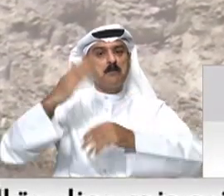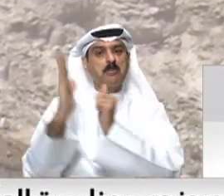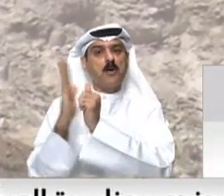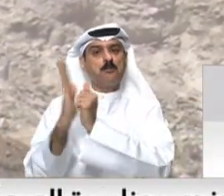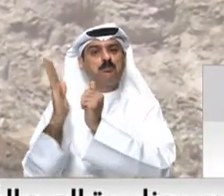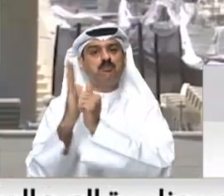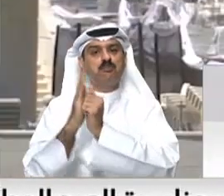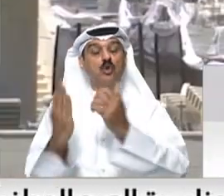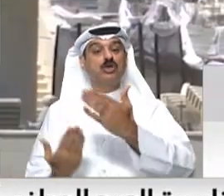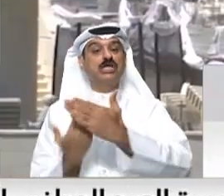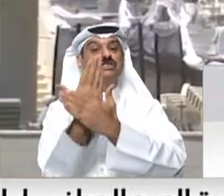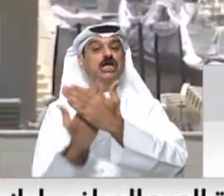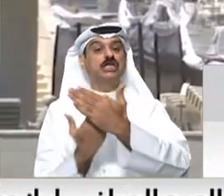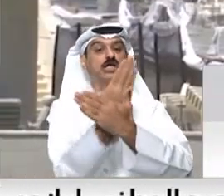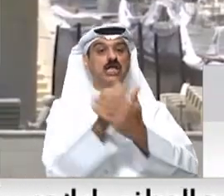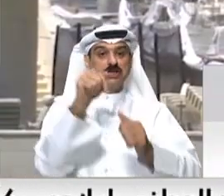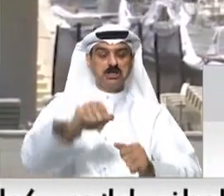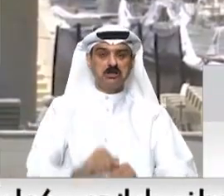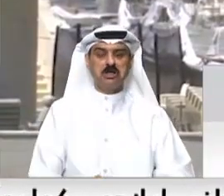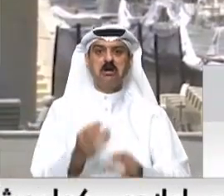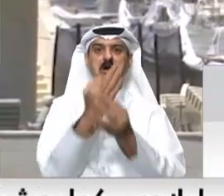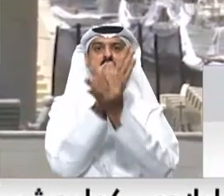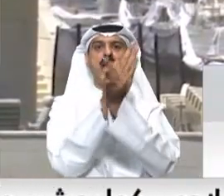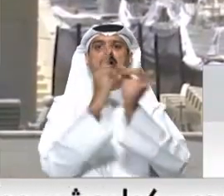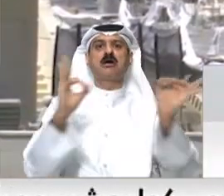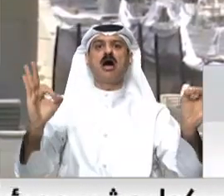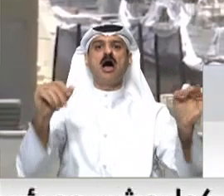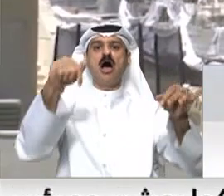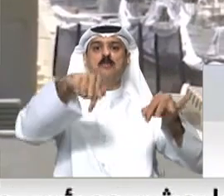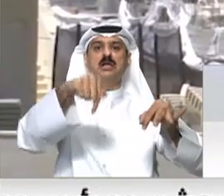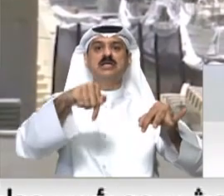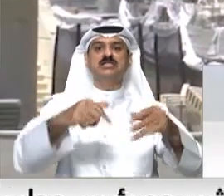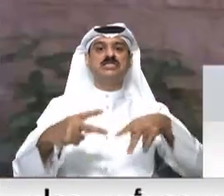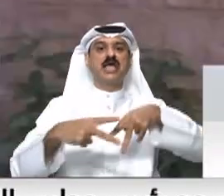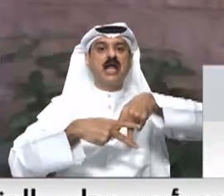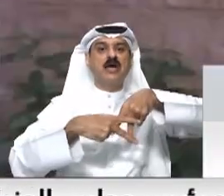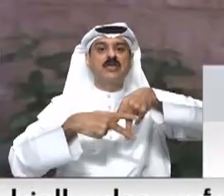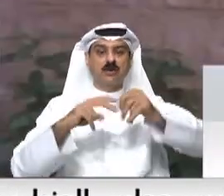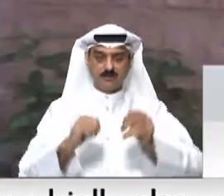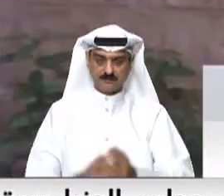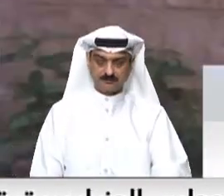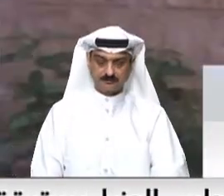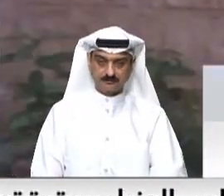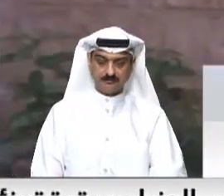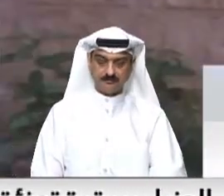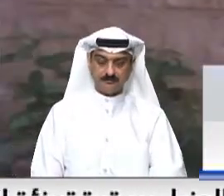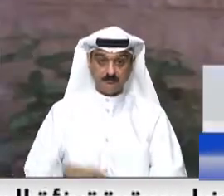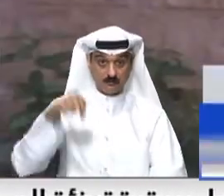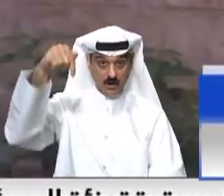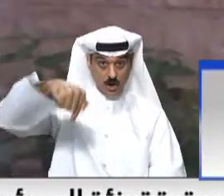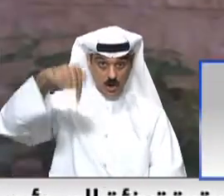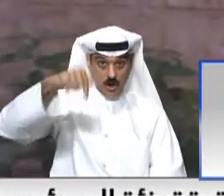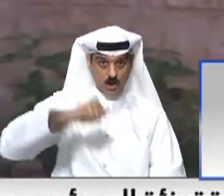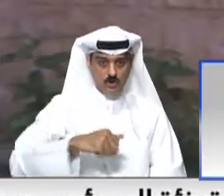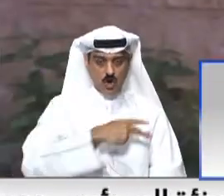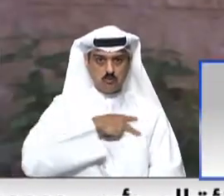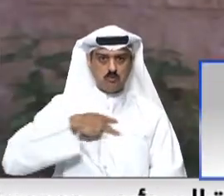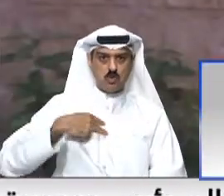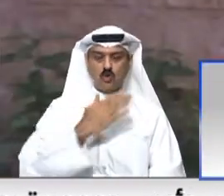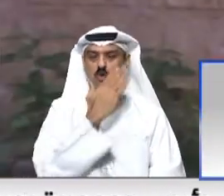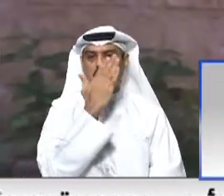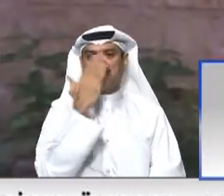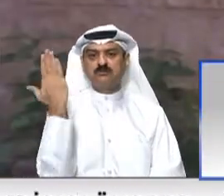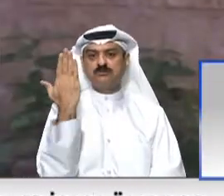الوحدات الجديده لاطفاء طبع جديد غريب عن المكان اليوم في اسرائيل اكثر حكومه فاشيه